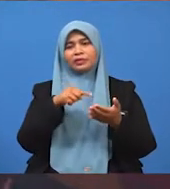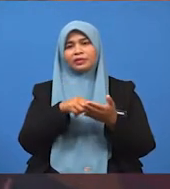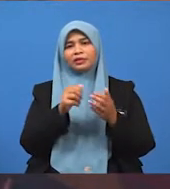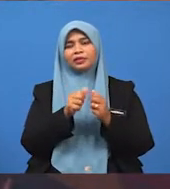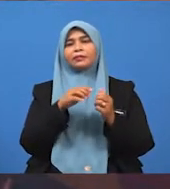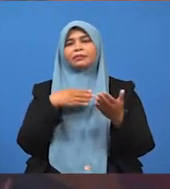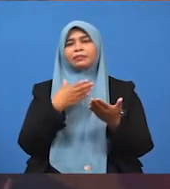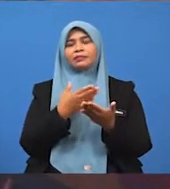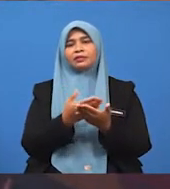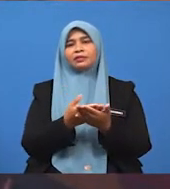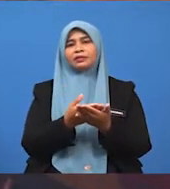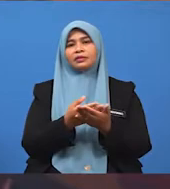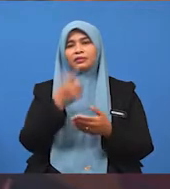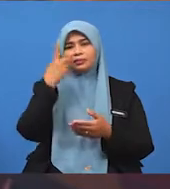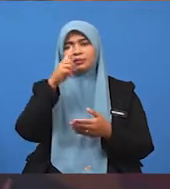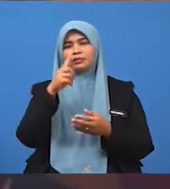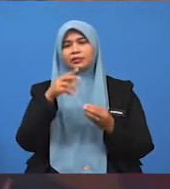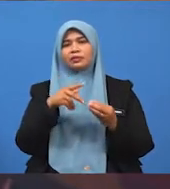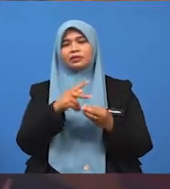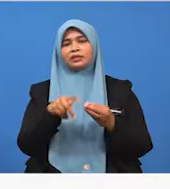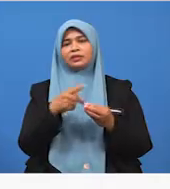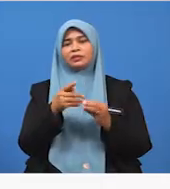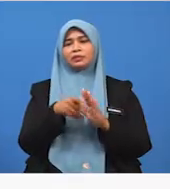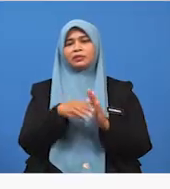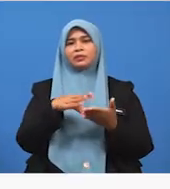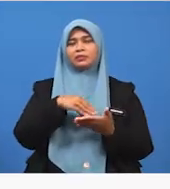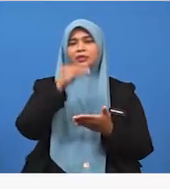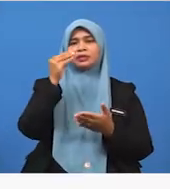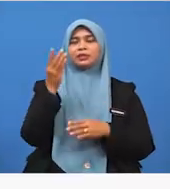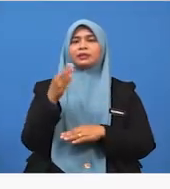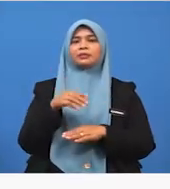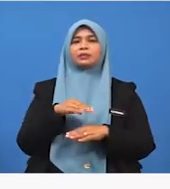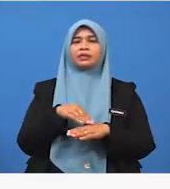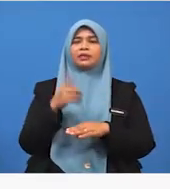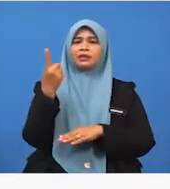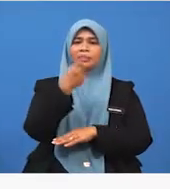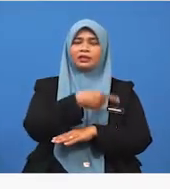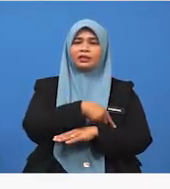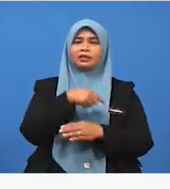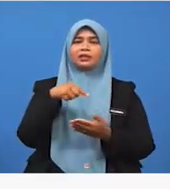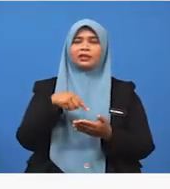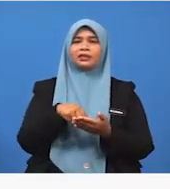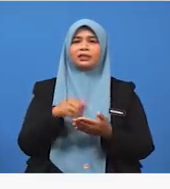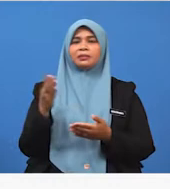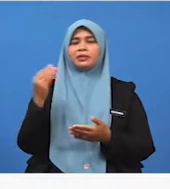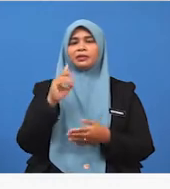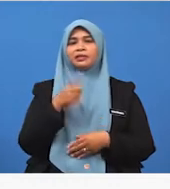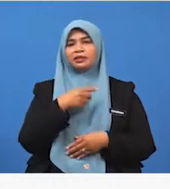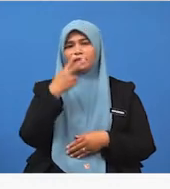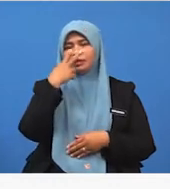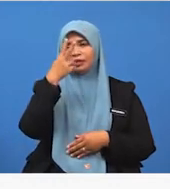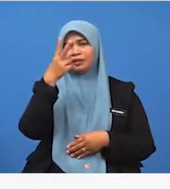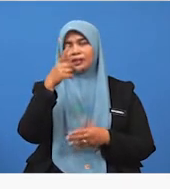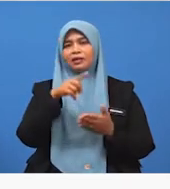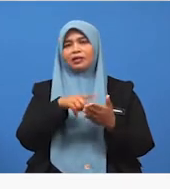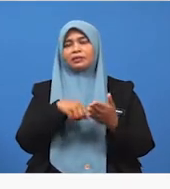pembelajaran pada hari ini, mari kita lihat apakah rumusan yang kita perolehi. Yang